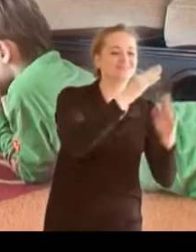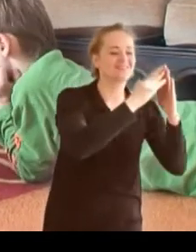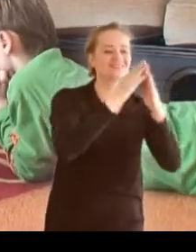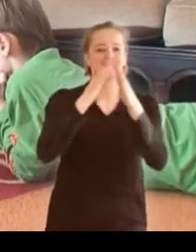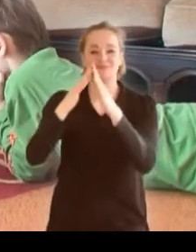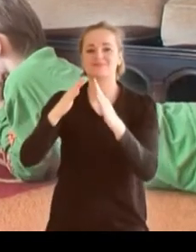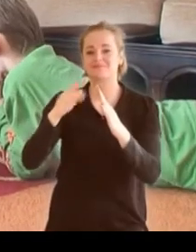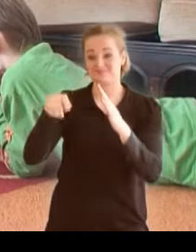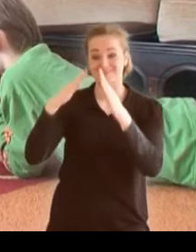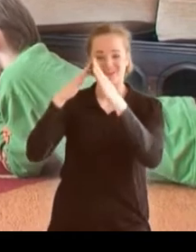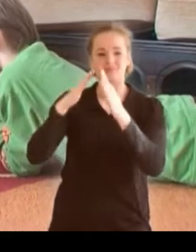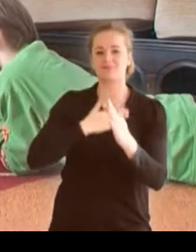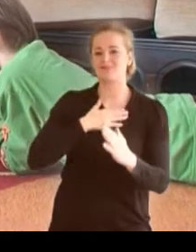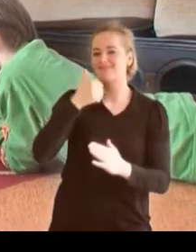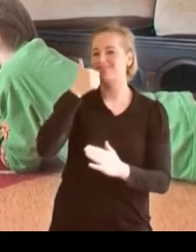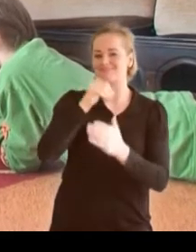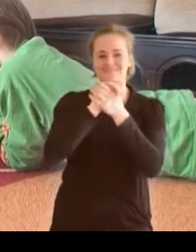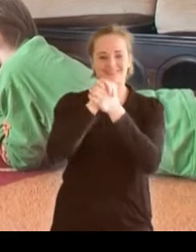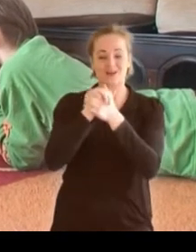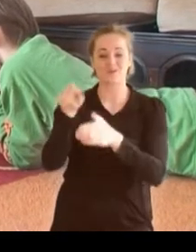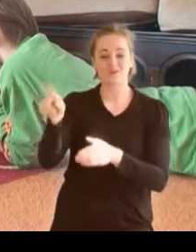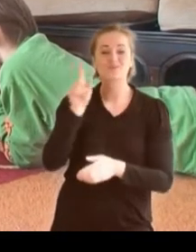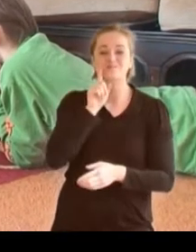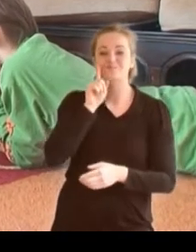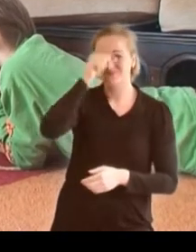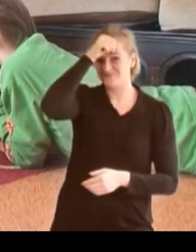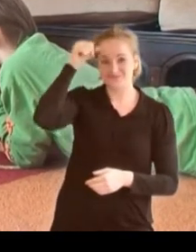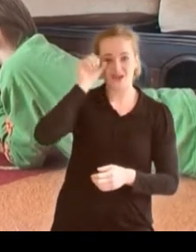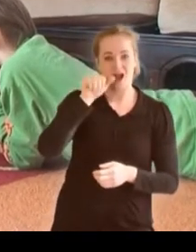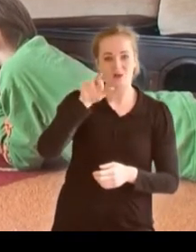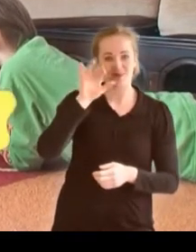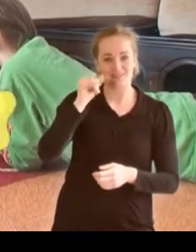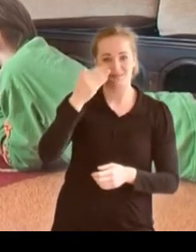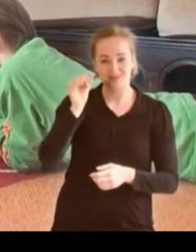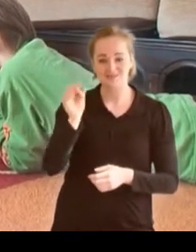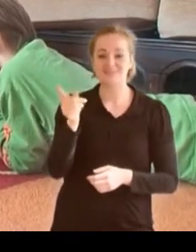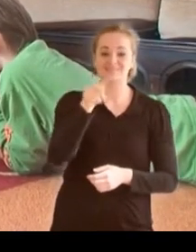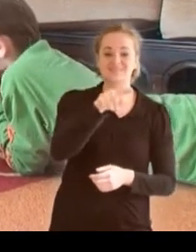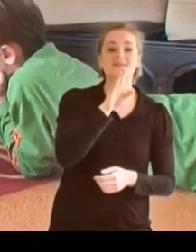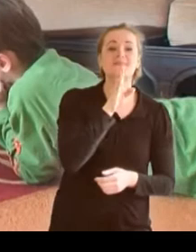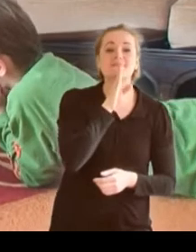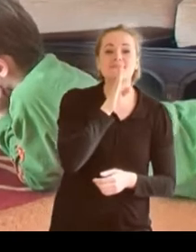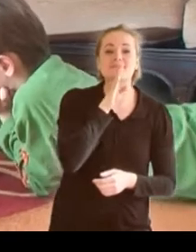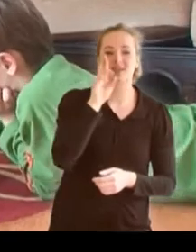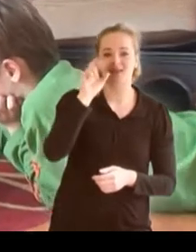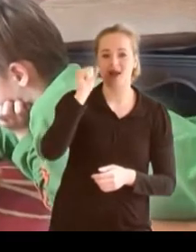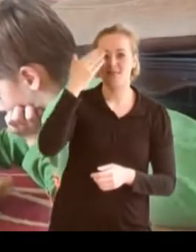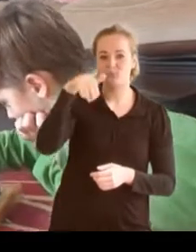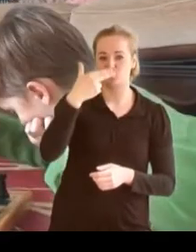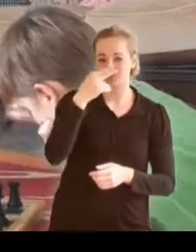į svečius. Susipažinkite, čia mano geri draugai – Ramunė ir